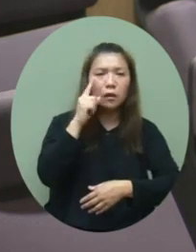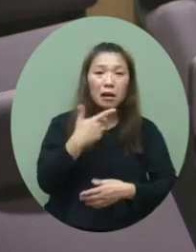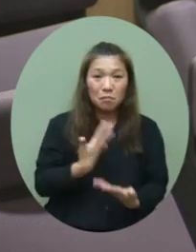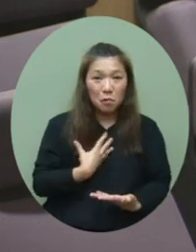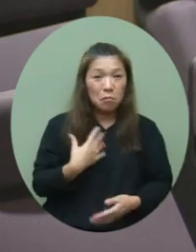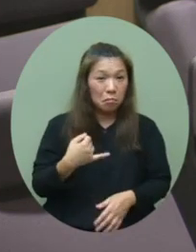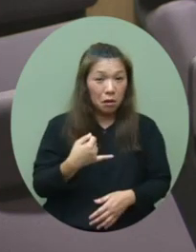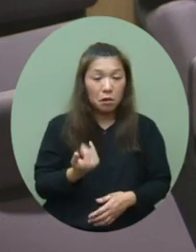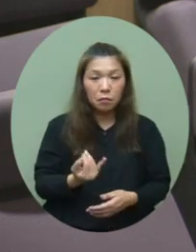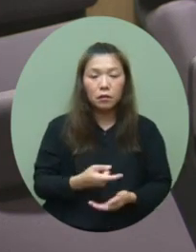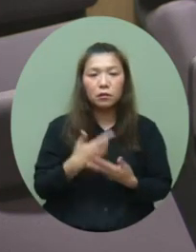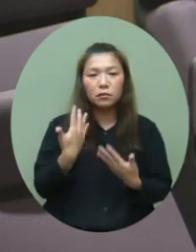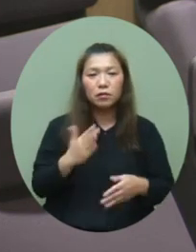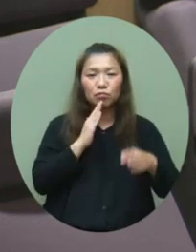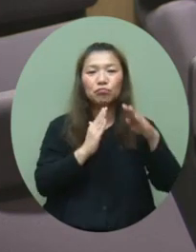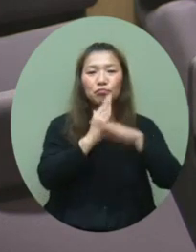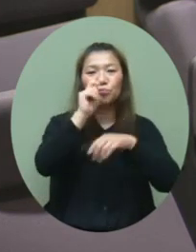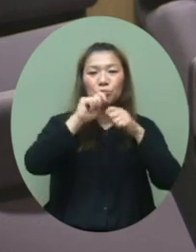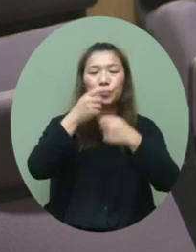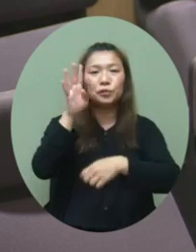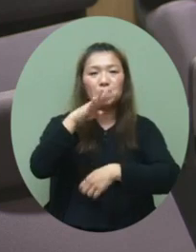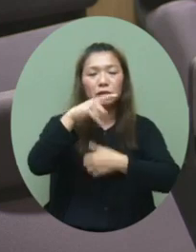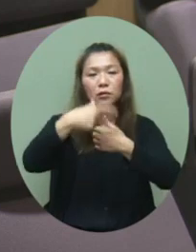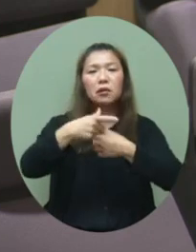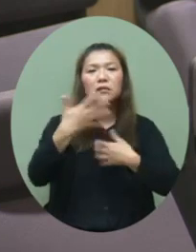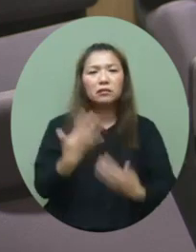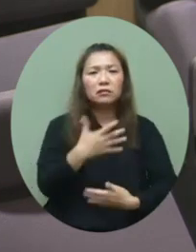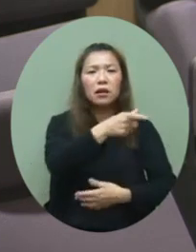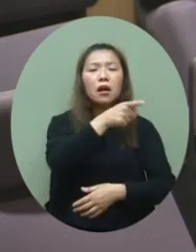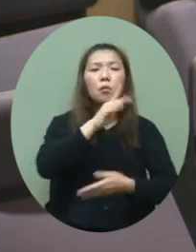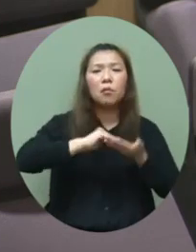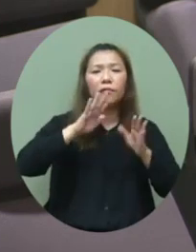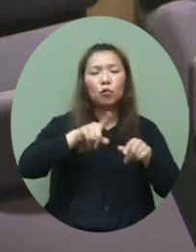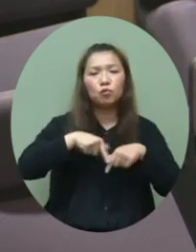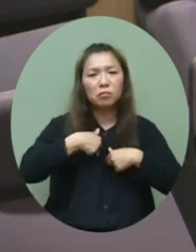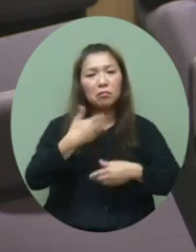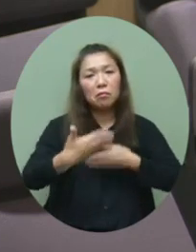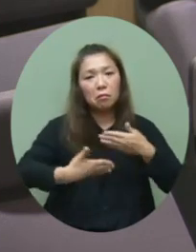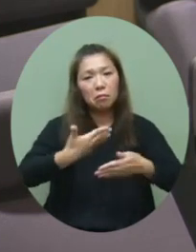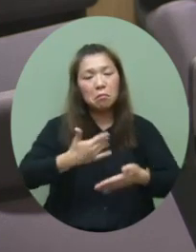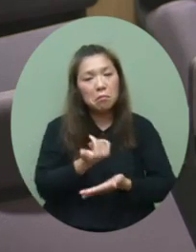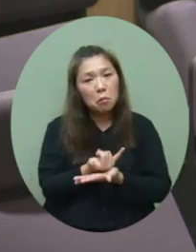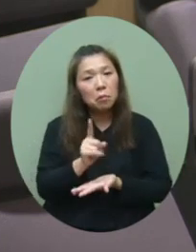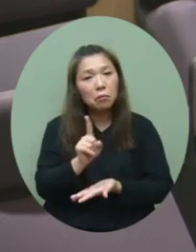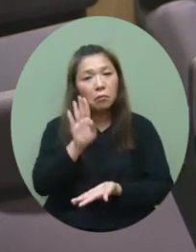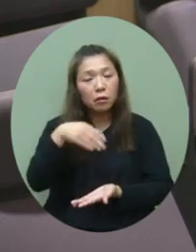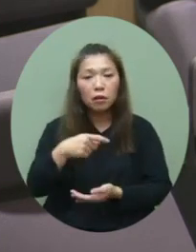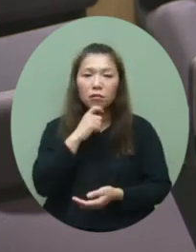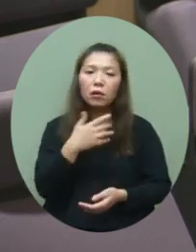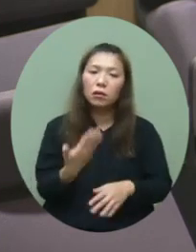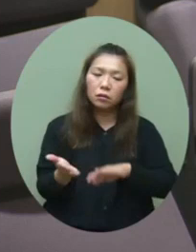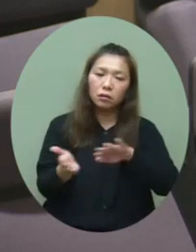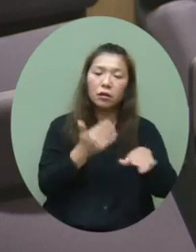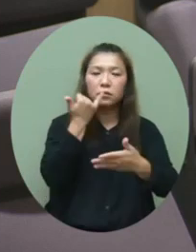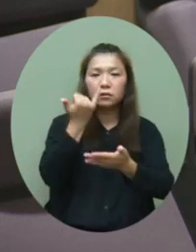而家確診嘅個案就突破咗4000宗啦。CHP 點樣評估未來疫情嘅走勢咧？仲有想問翻死亡個案，